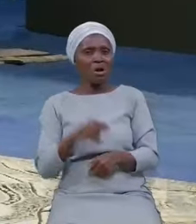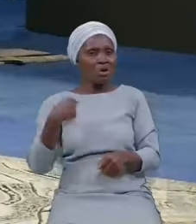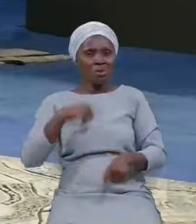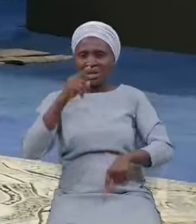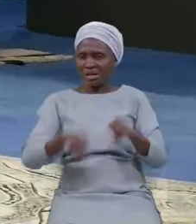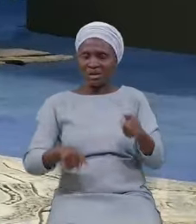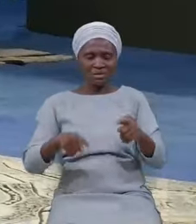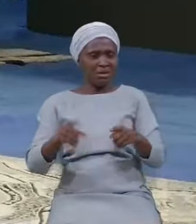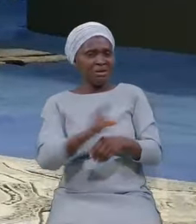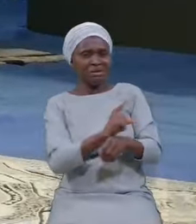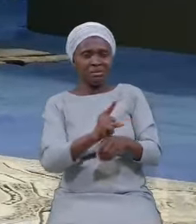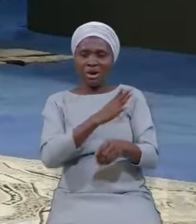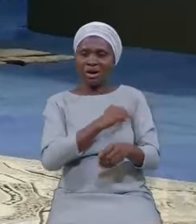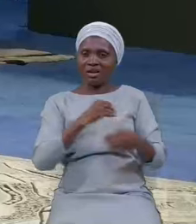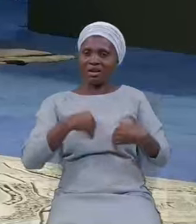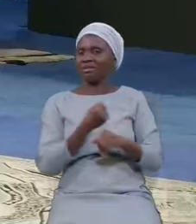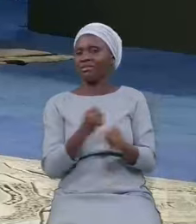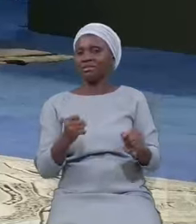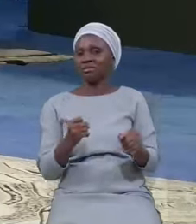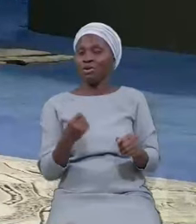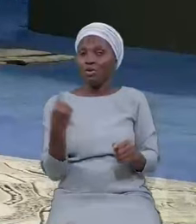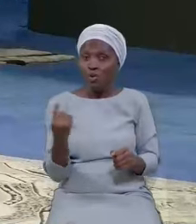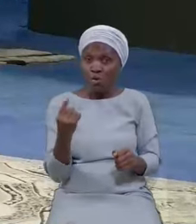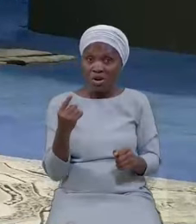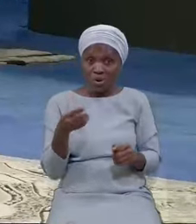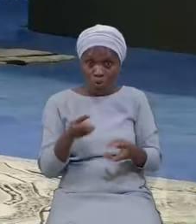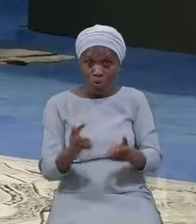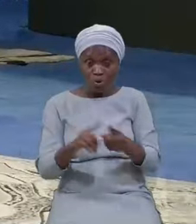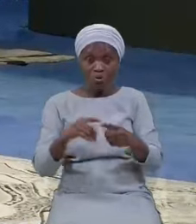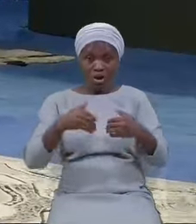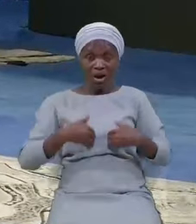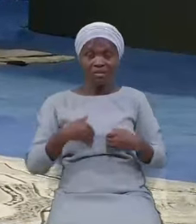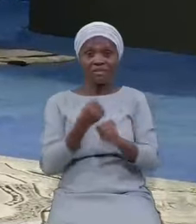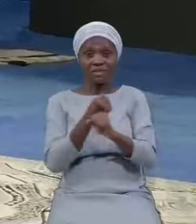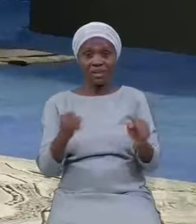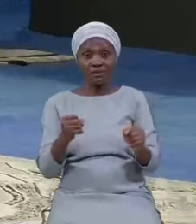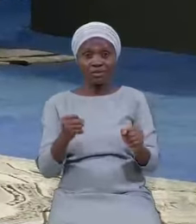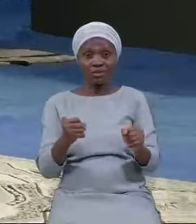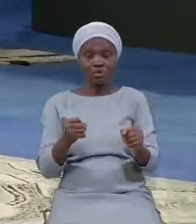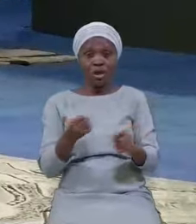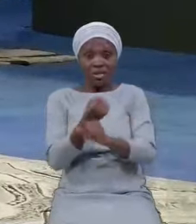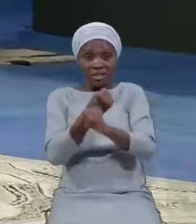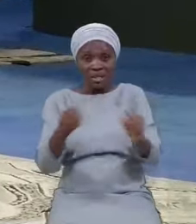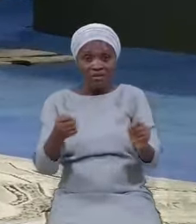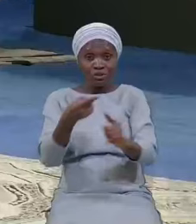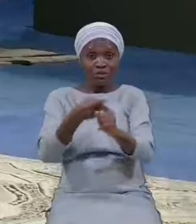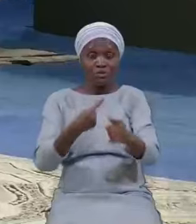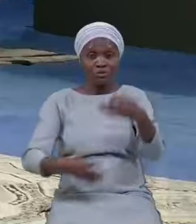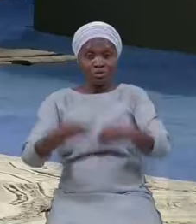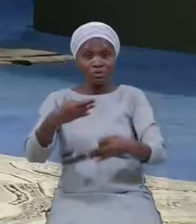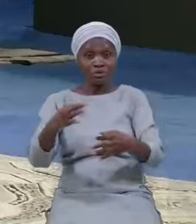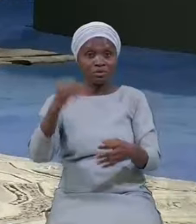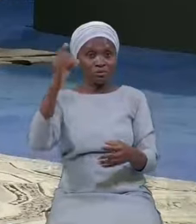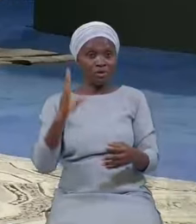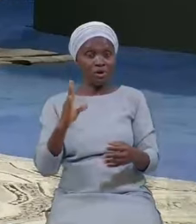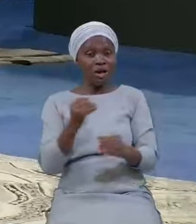d'avoir le salut du jugement de Dieu, le salut de la perdition qui viendra à cause